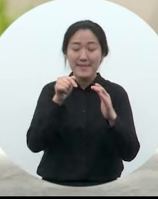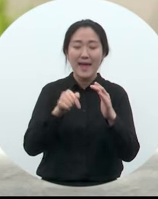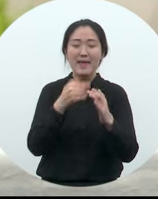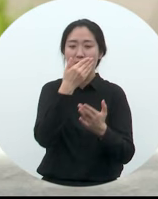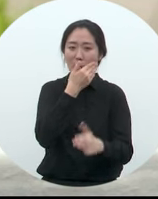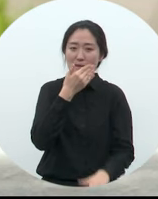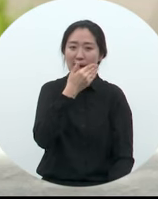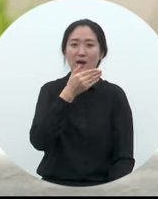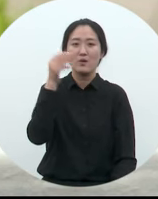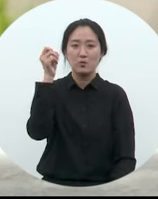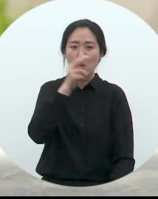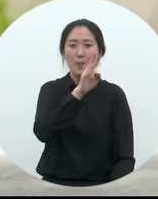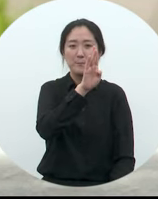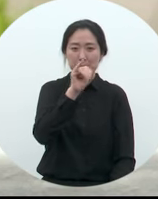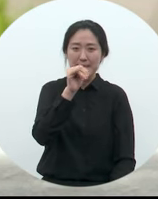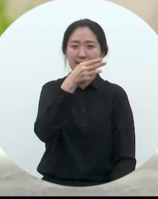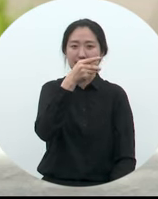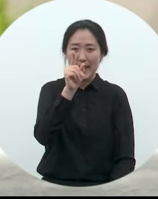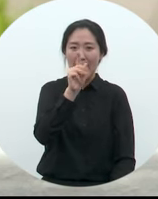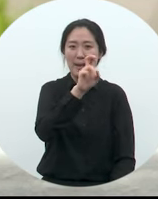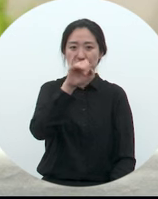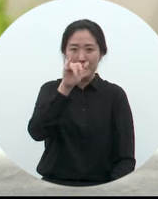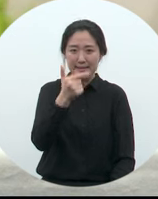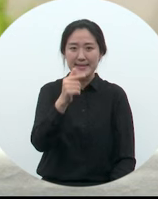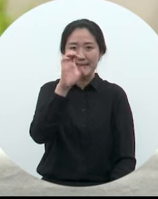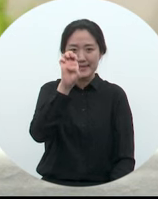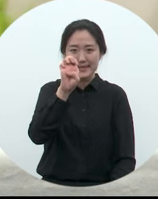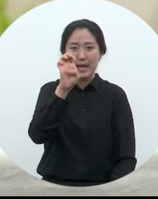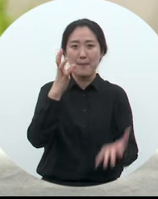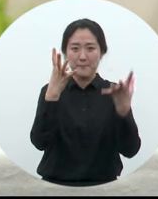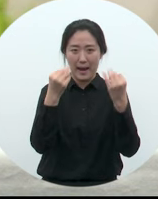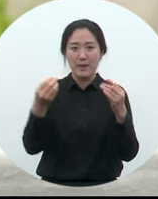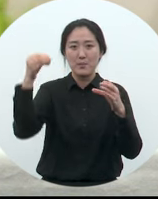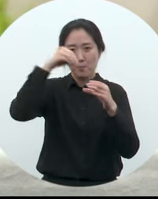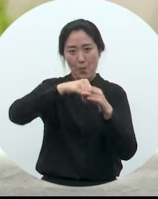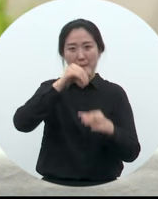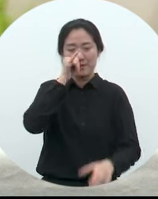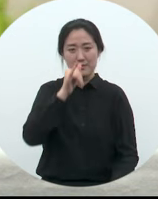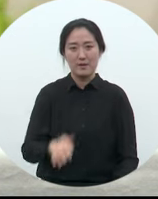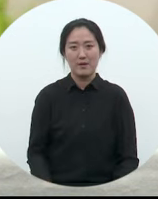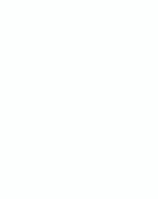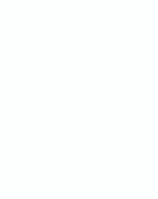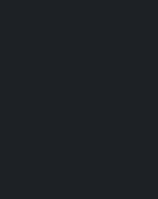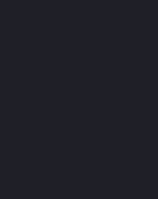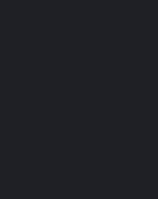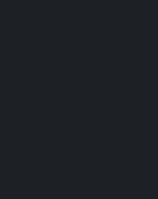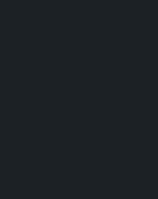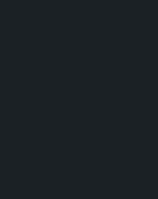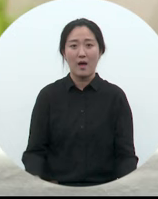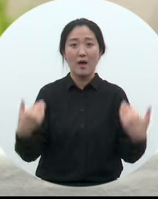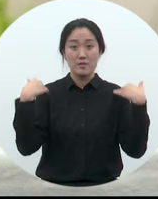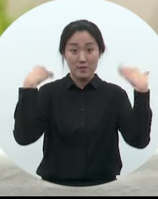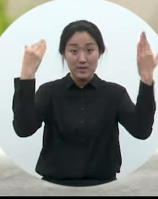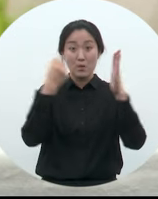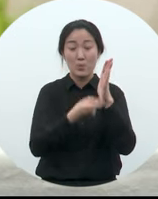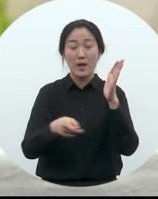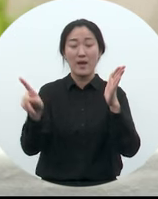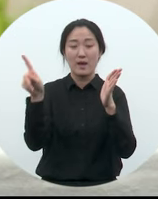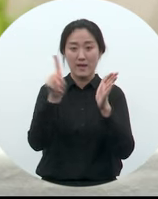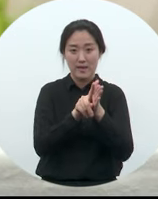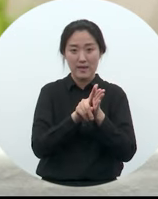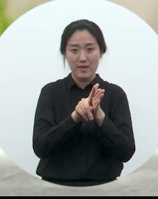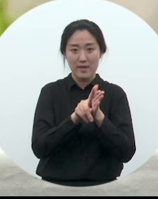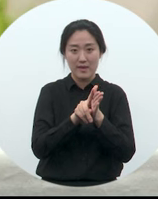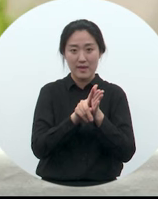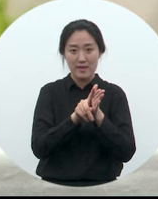역시 콩에 많이 들어있는 레시딘 성분이 많이 들어있고요. 비타민 E도 많이 들어있습니다. 자, 이제